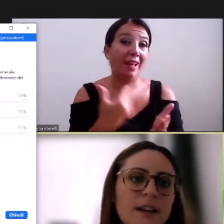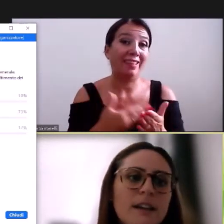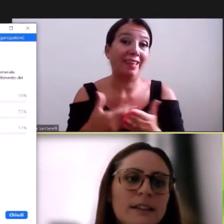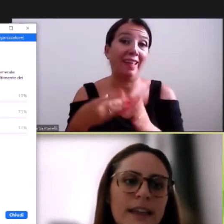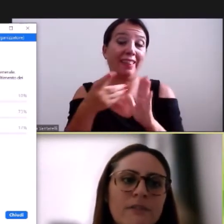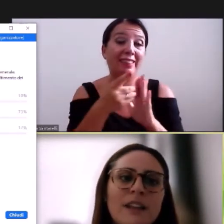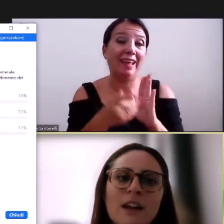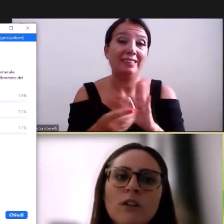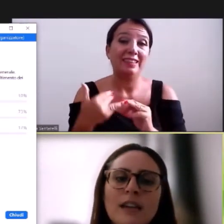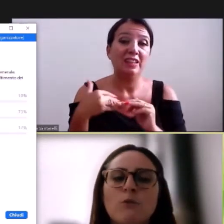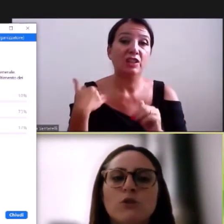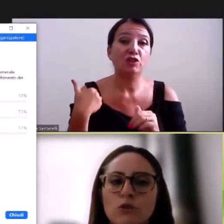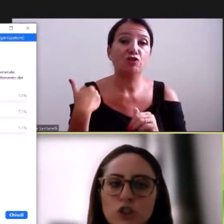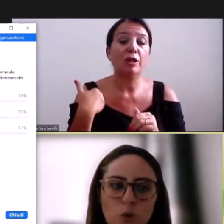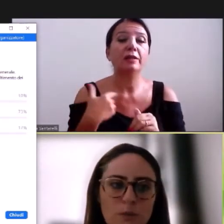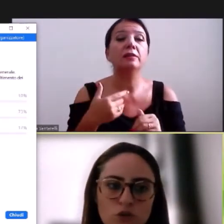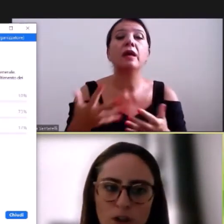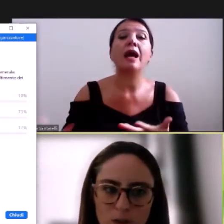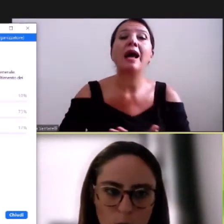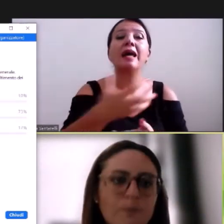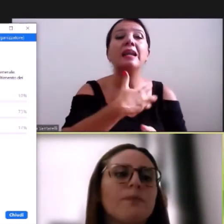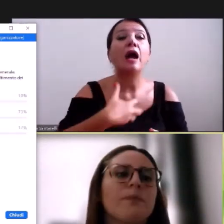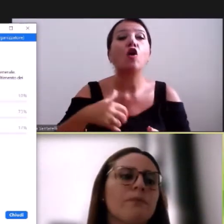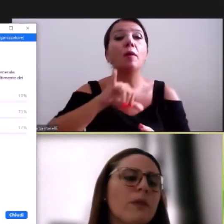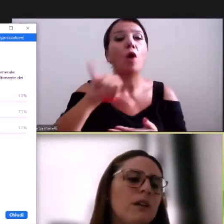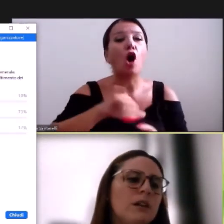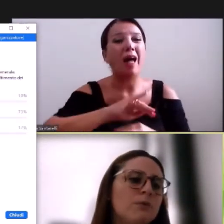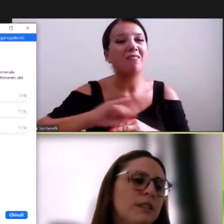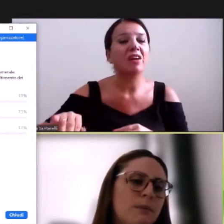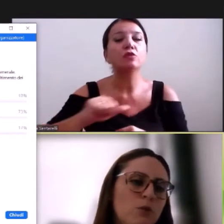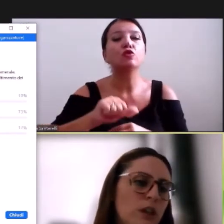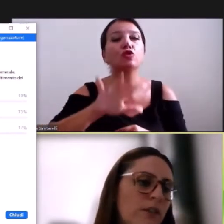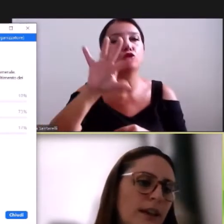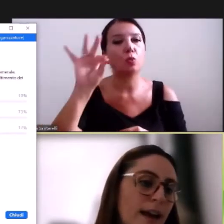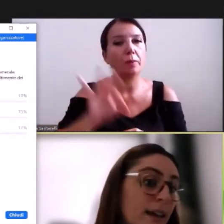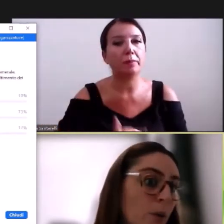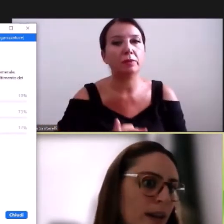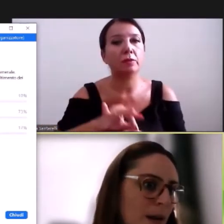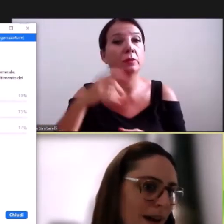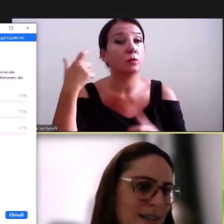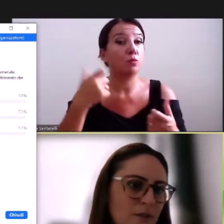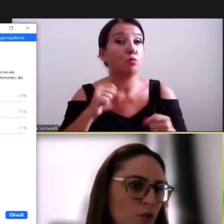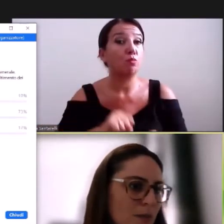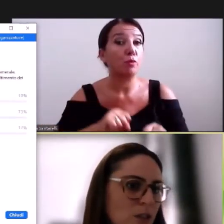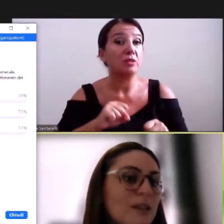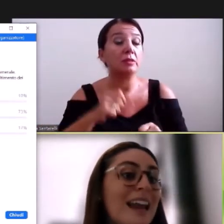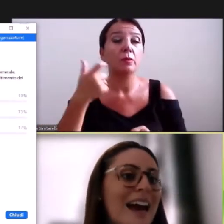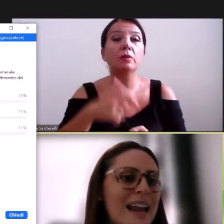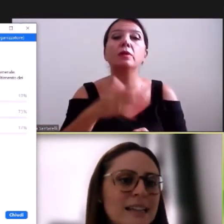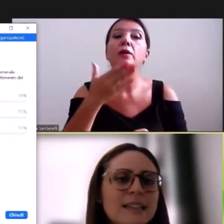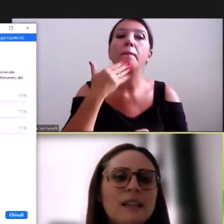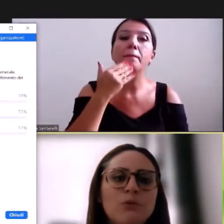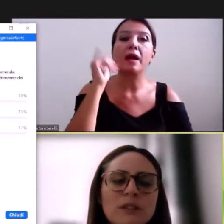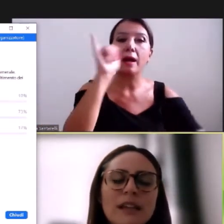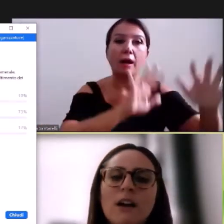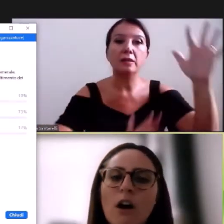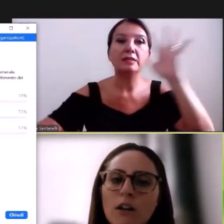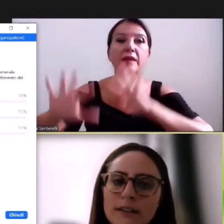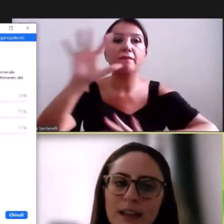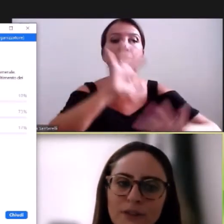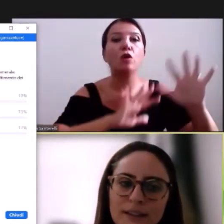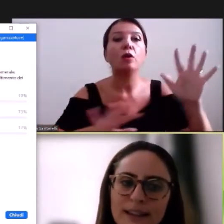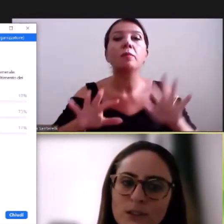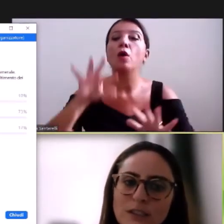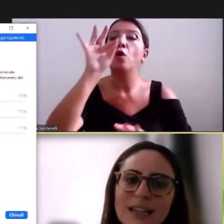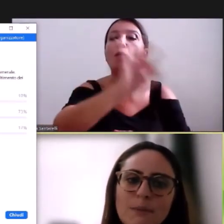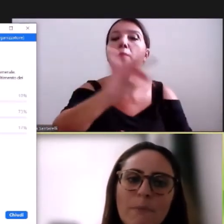recenti. Ne raccogliamo solo il 5%. I possibili motivi, anche qui la mancanza di informazioni, la carenza di punti